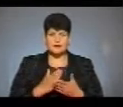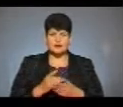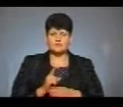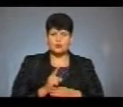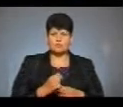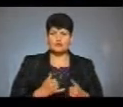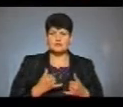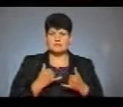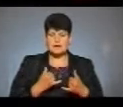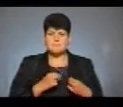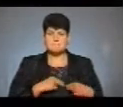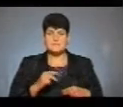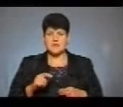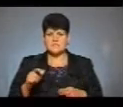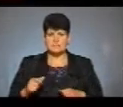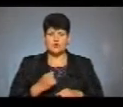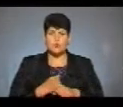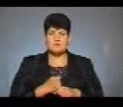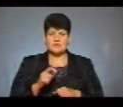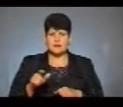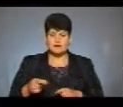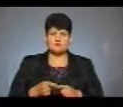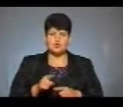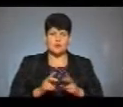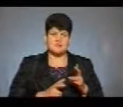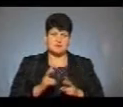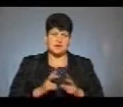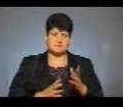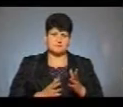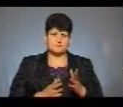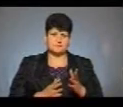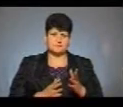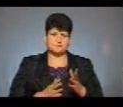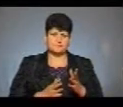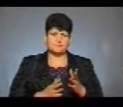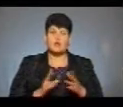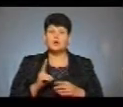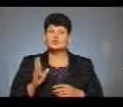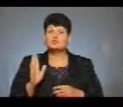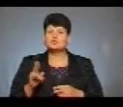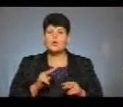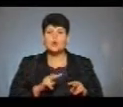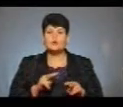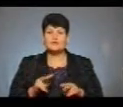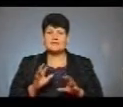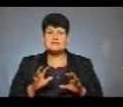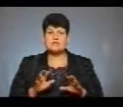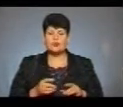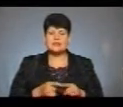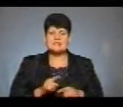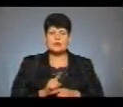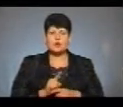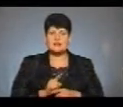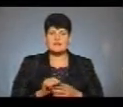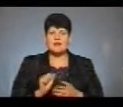для працівників, робітників цього підприємства. Який це буде... Хто буде контролювати законність цих